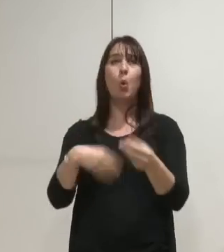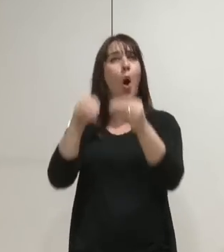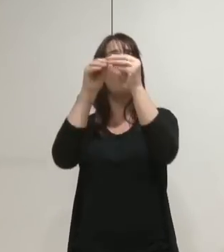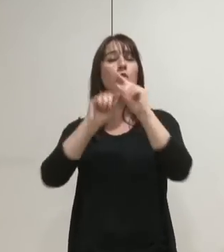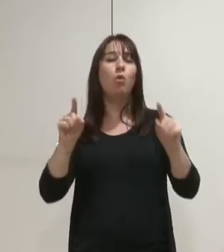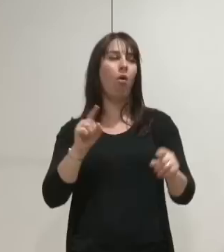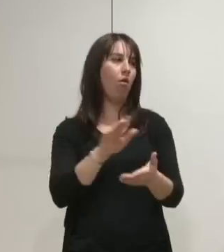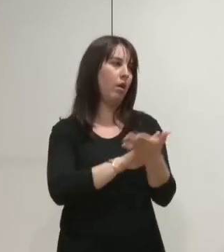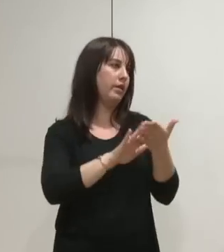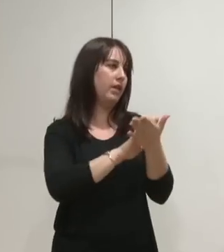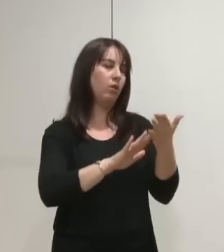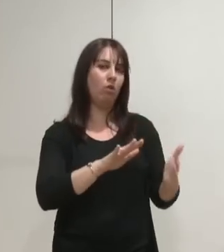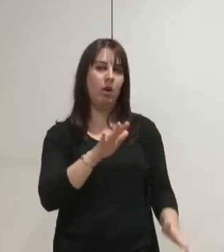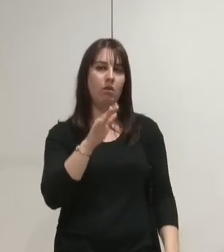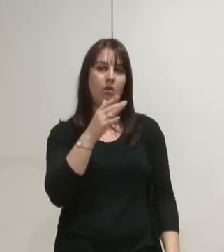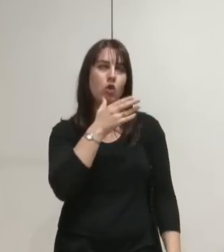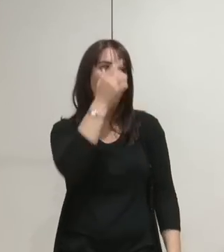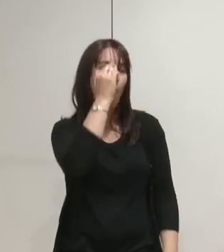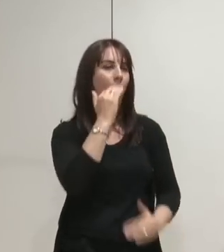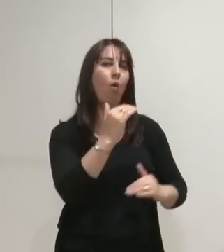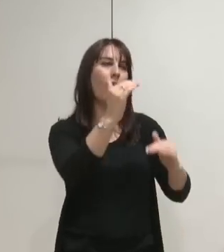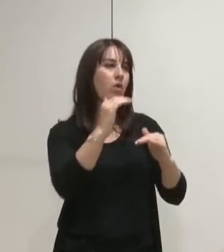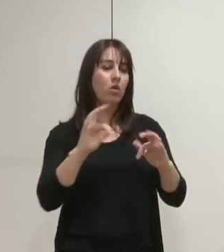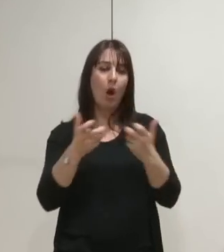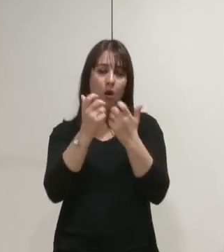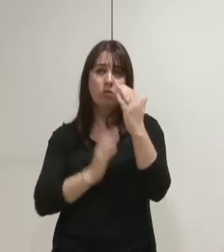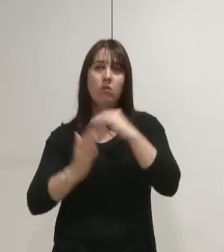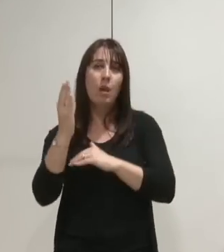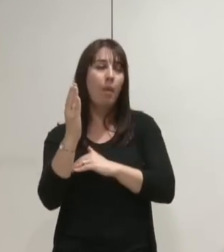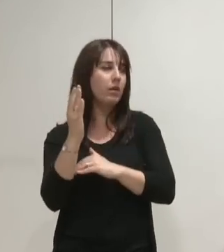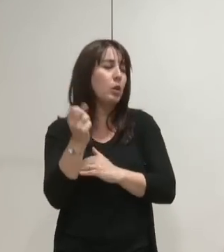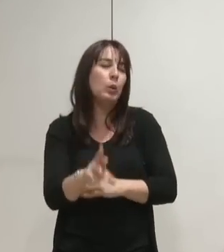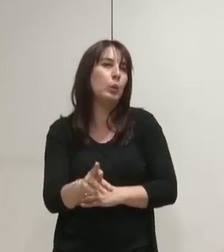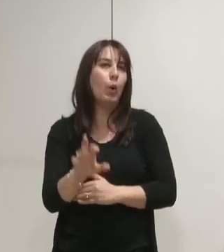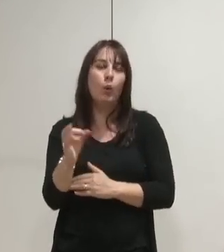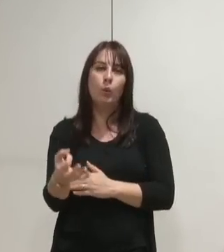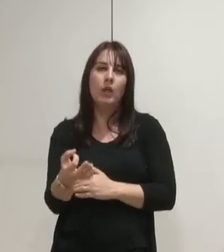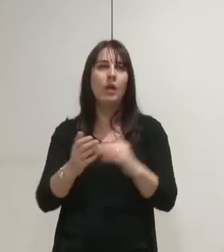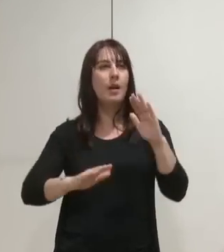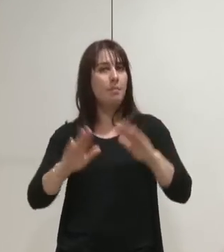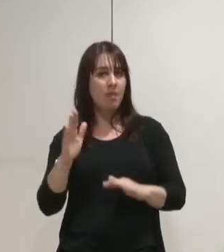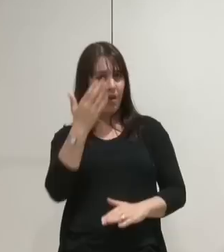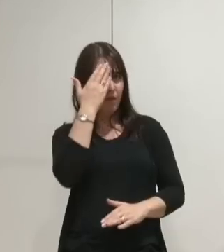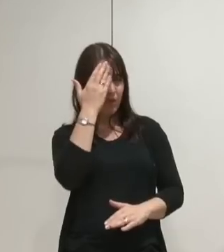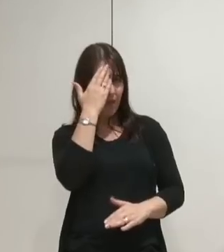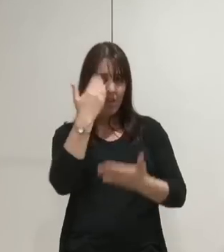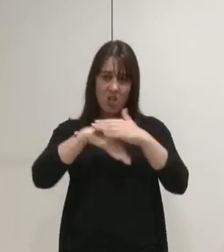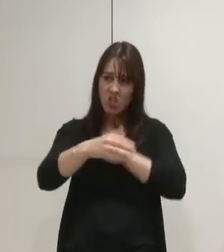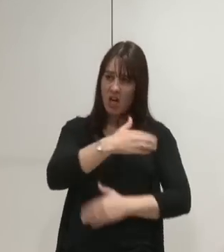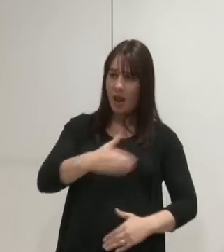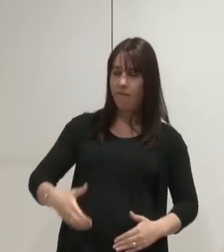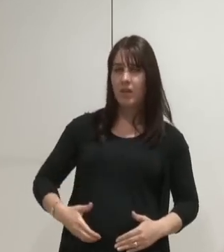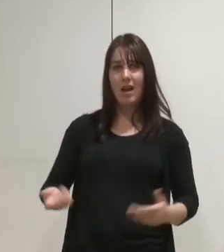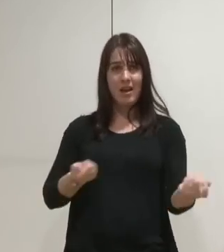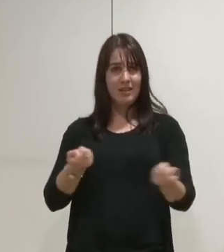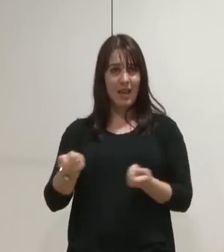très étonnant qu'il ait pas plus de surcout que ce qui est annoncé mais vous savez très bien qui il y a déjà un service à la ville qui fait qui est